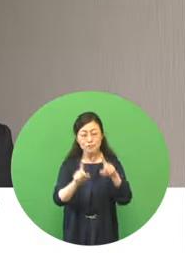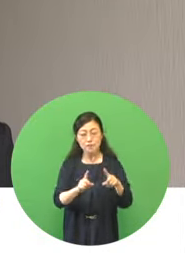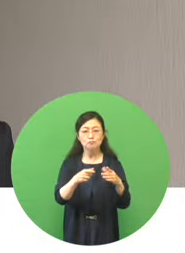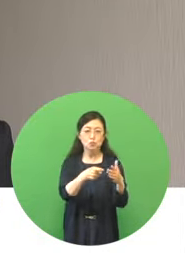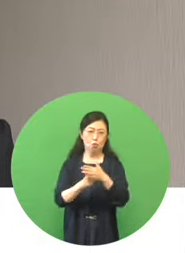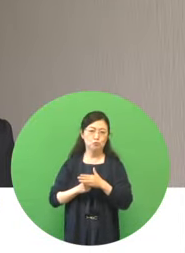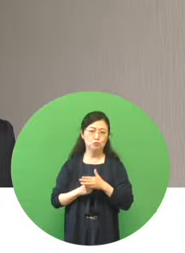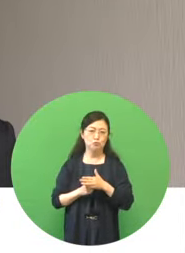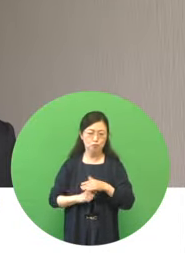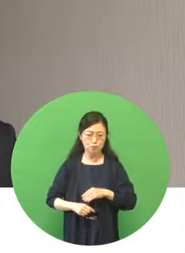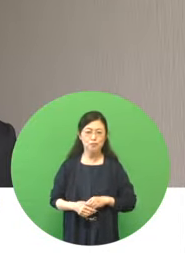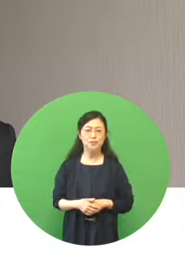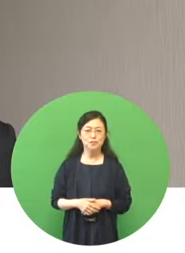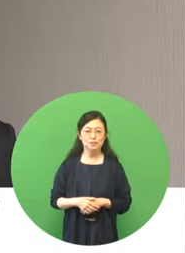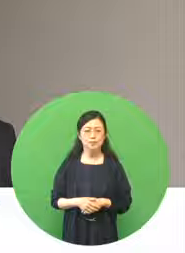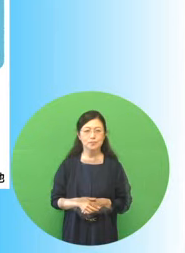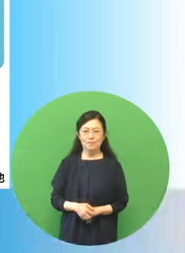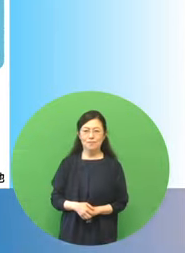ぜひご検討ください。